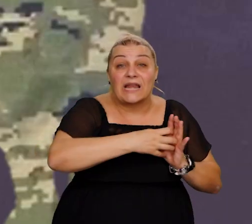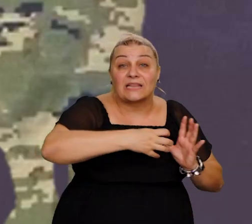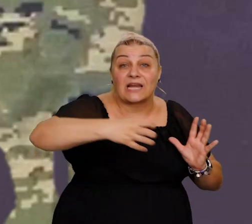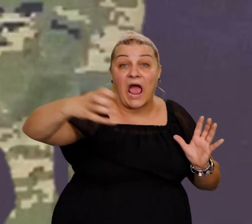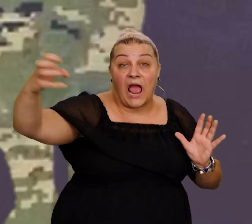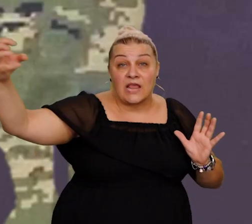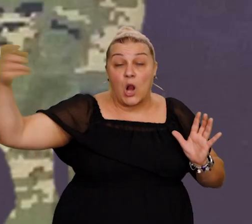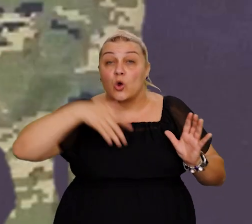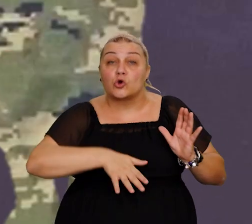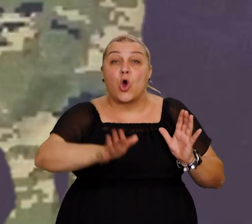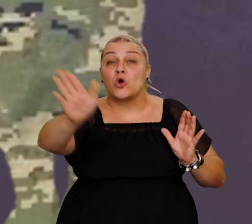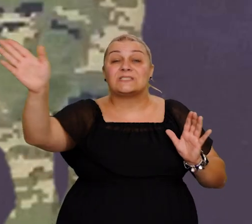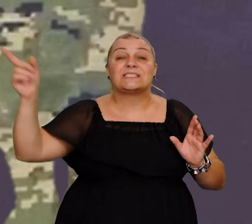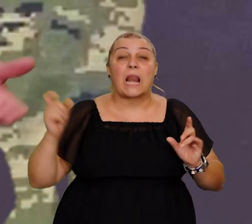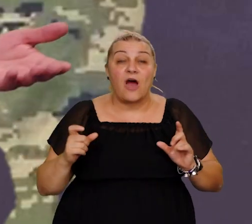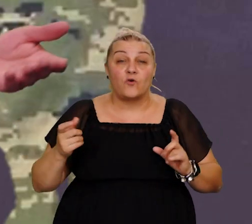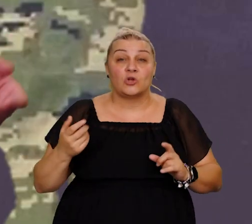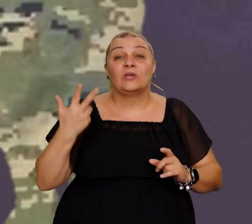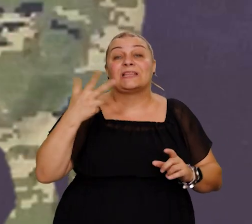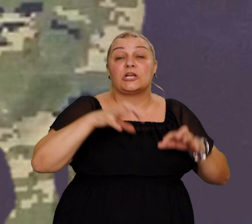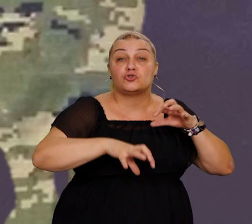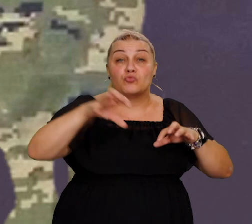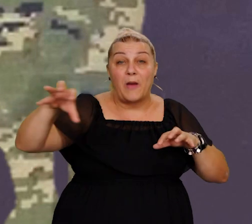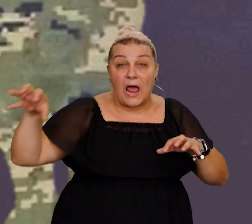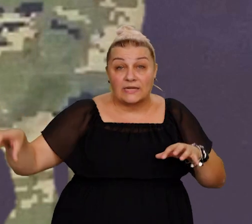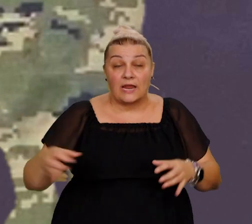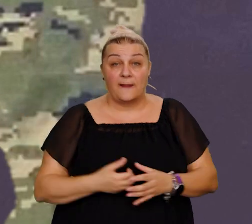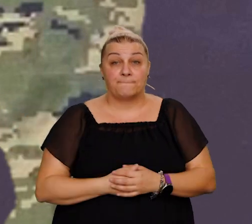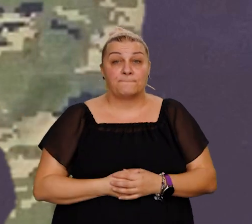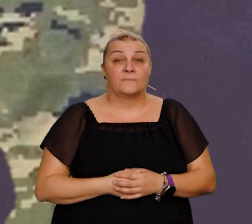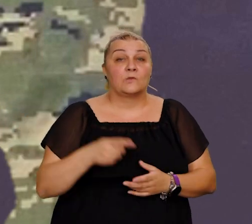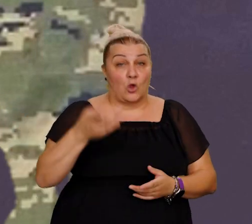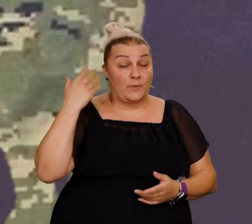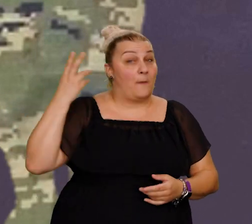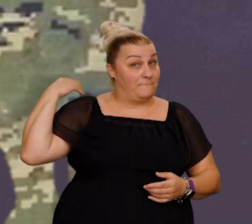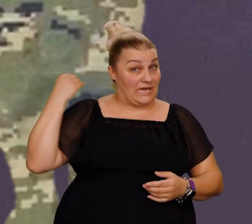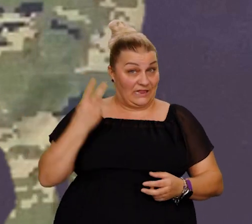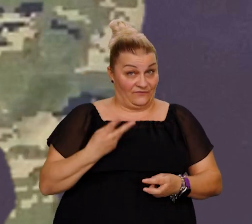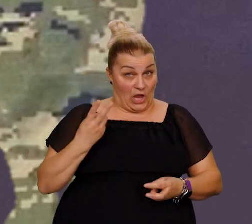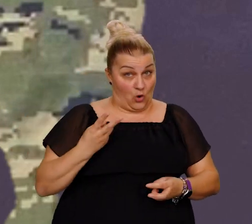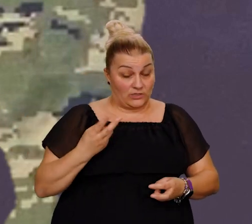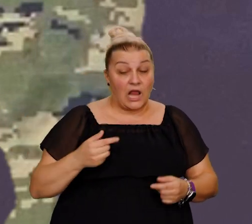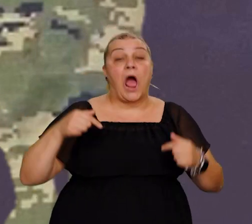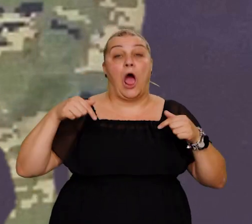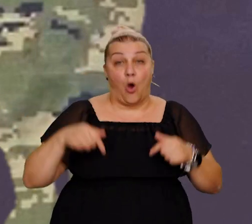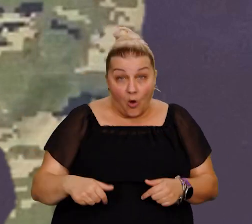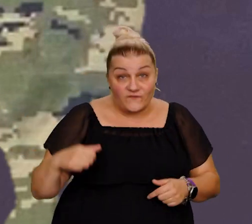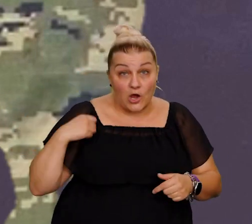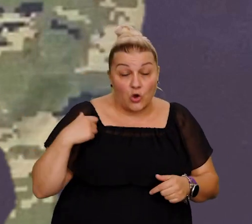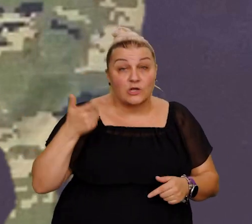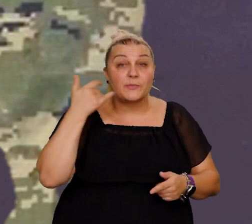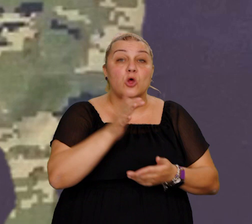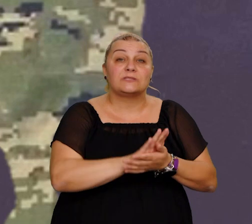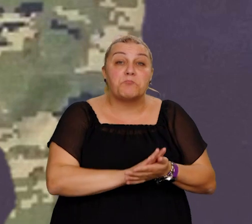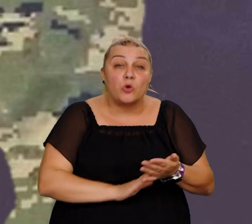prolazak kroz cijelu Slavoniju, odnosno kroz tri županije. To je bilo prije dvije godine, a ove godine je